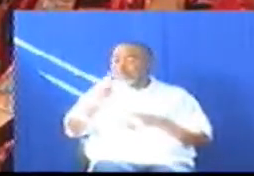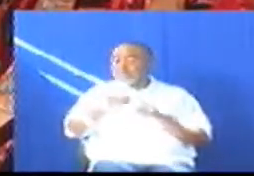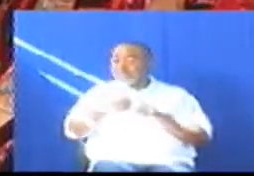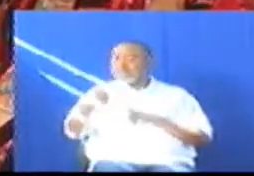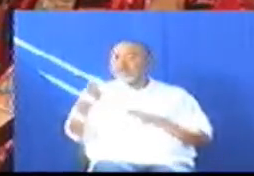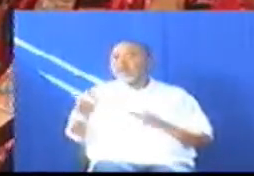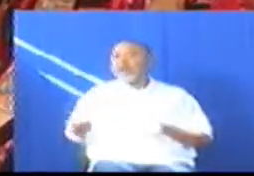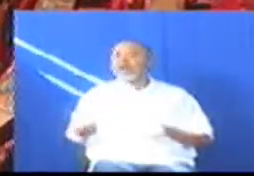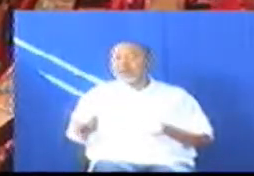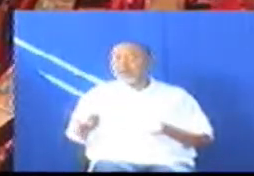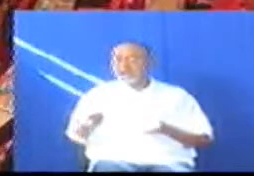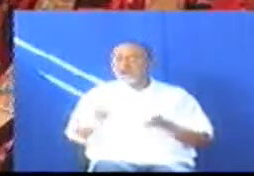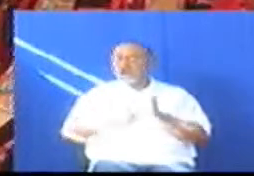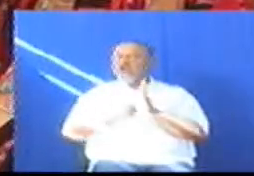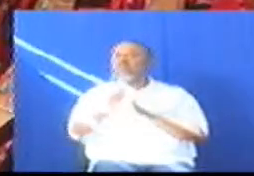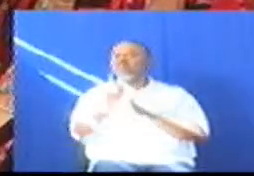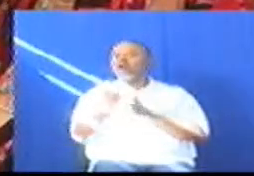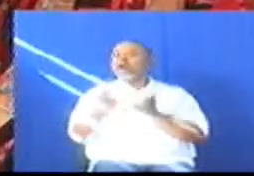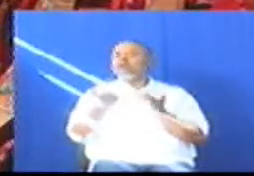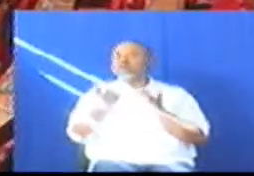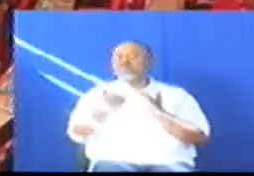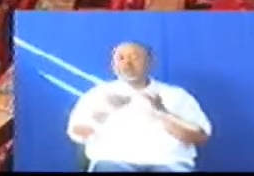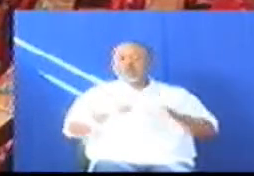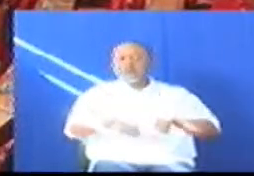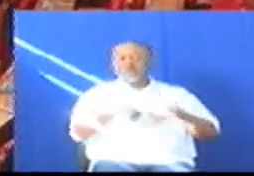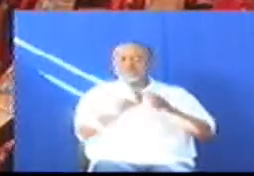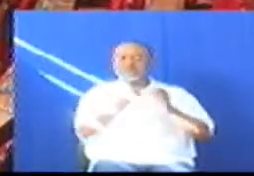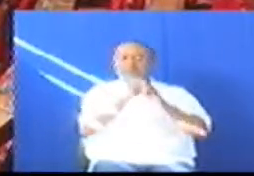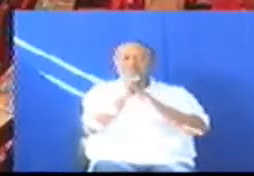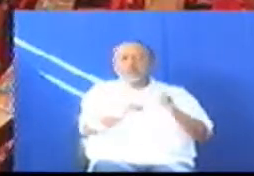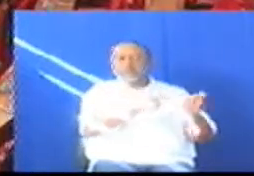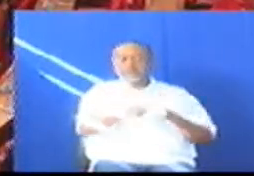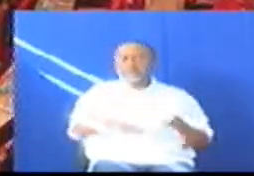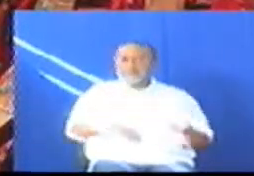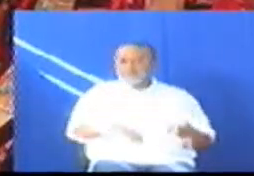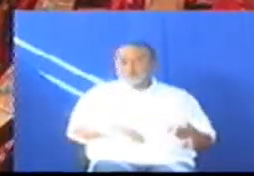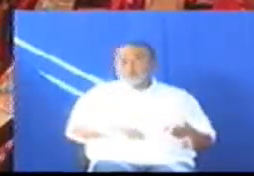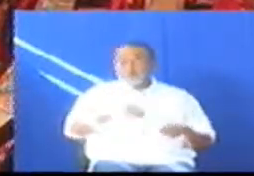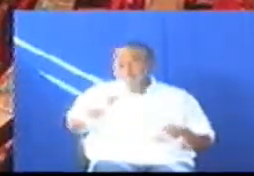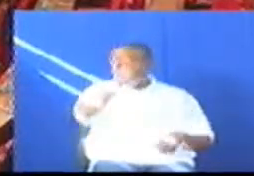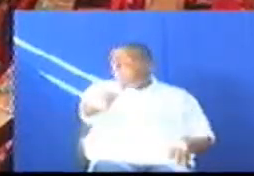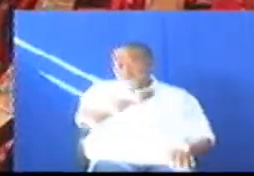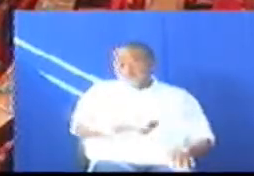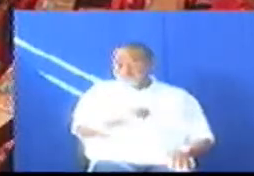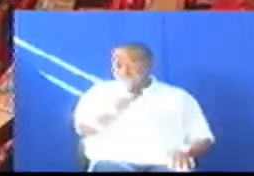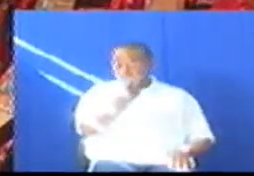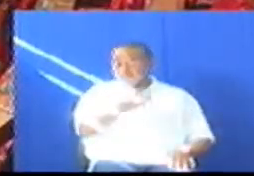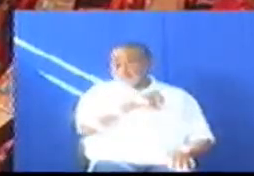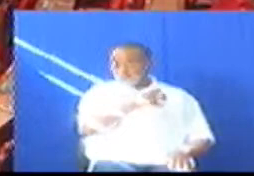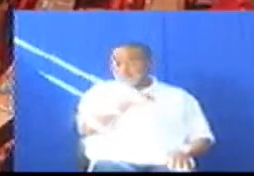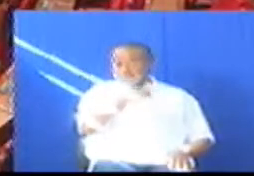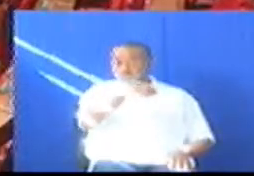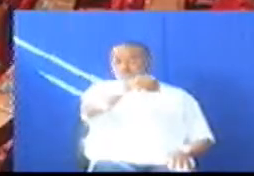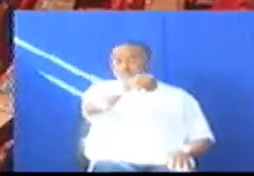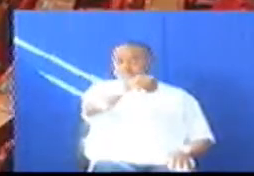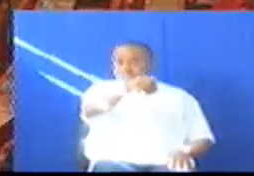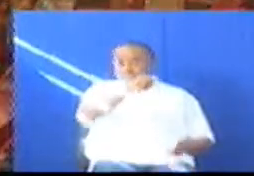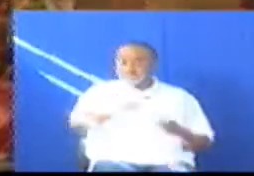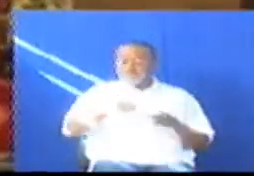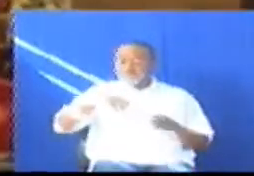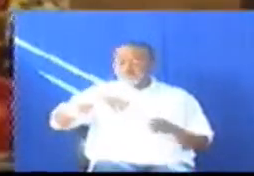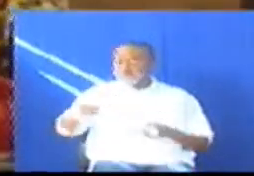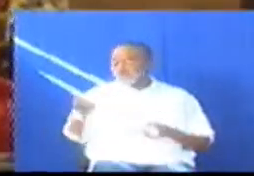za ziada kwa kuvunja mikataba. Mwezi wa kwanza waziri wa ardhi na waziri wa